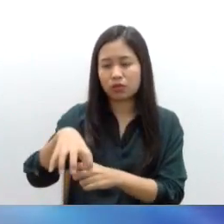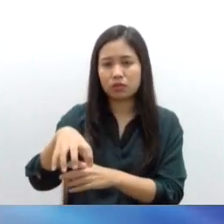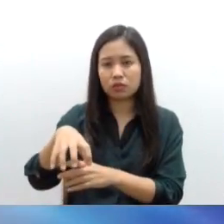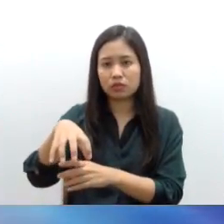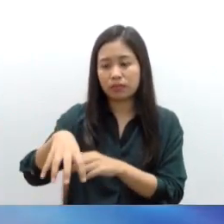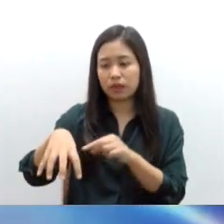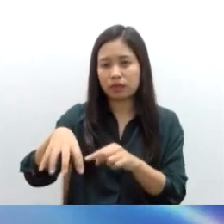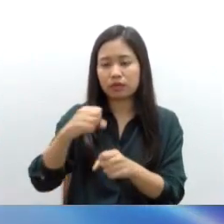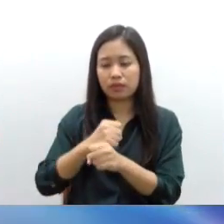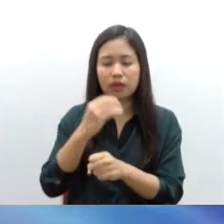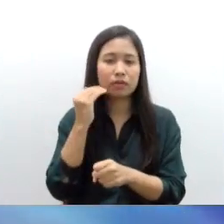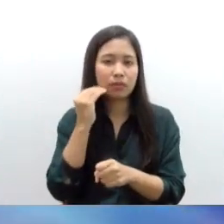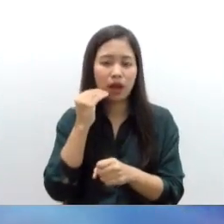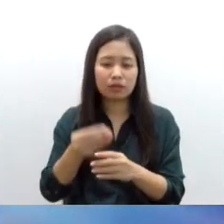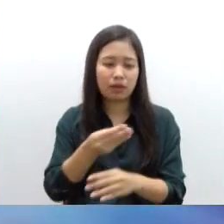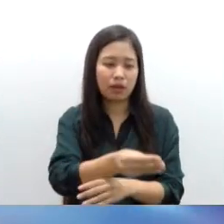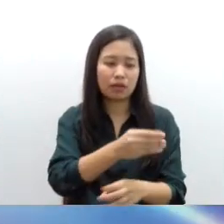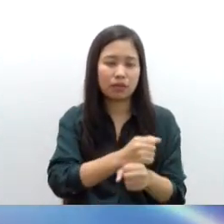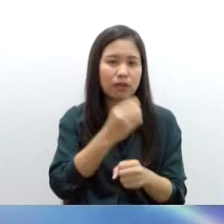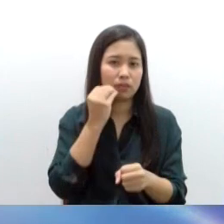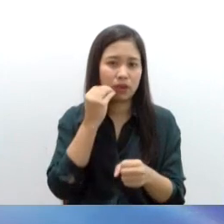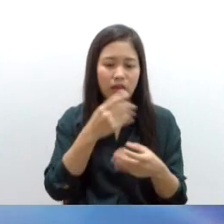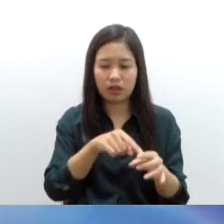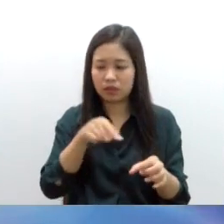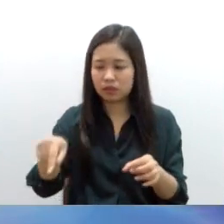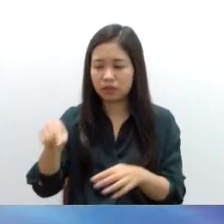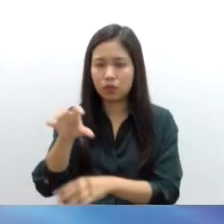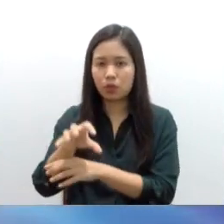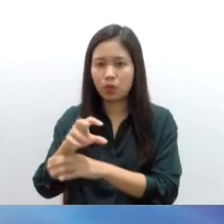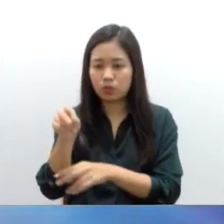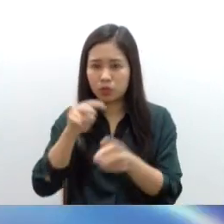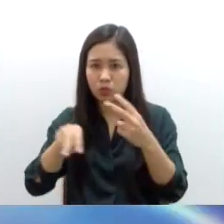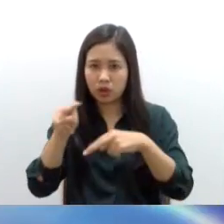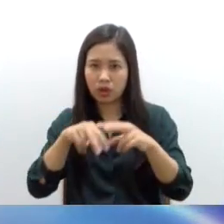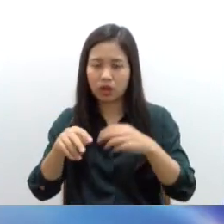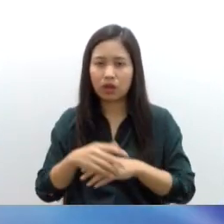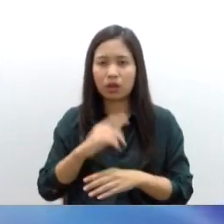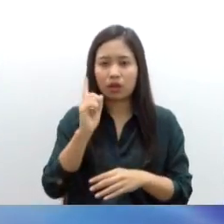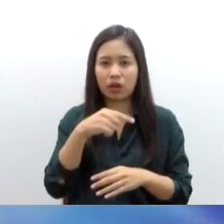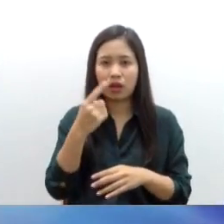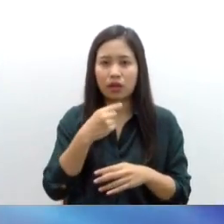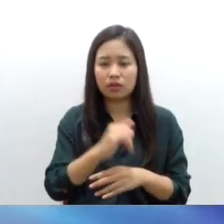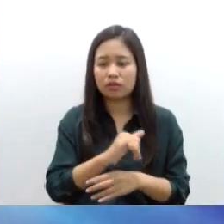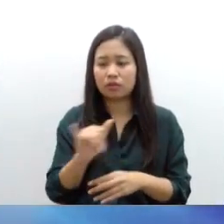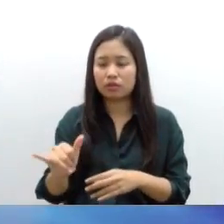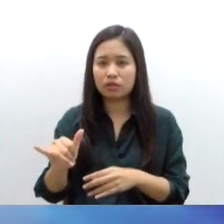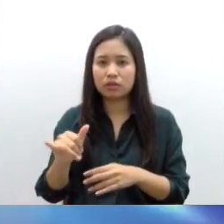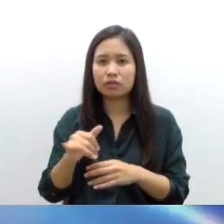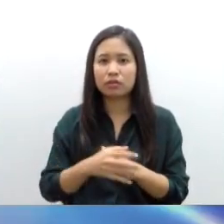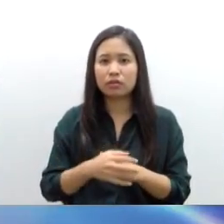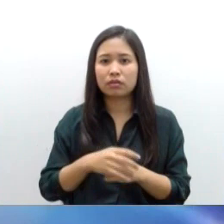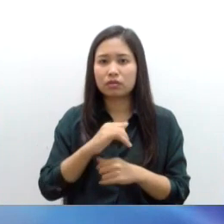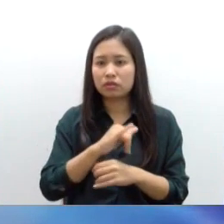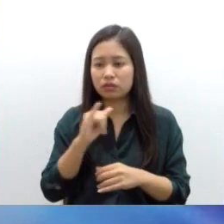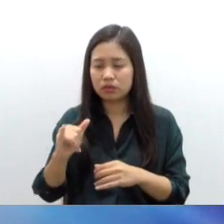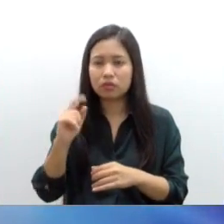านรวมถึงการรายงานผลที่ปฏิบัติไปในช่วงที่ไม่ได้มาปฏิบัติงานณสถานที่ทำงานโดยคำนึงถึงเป้าหม